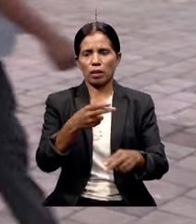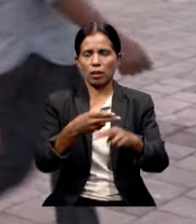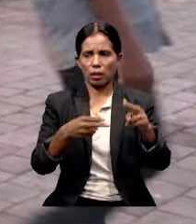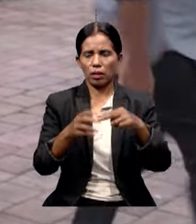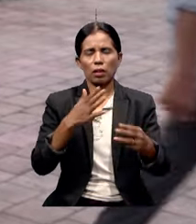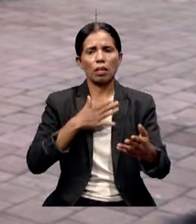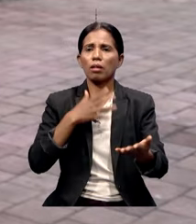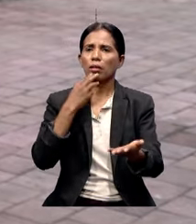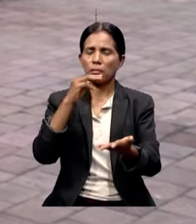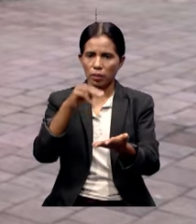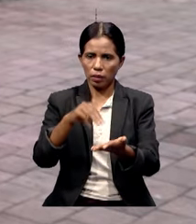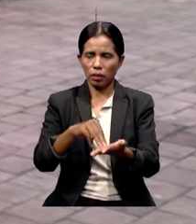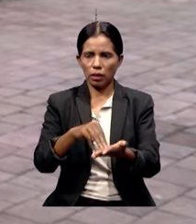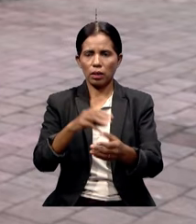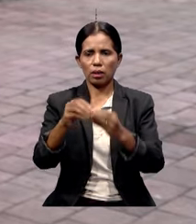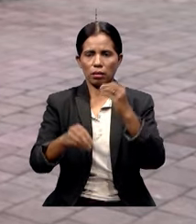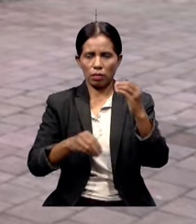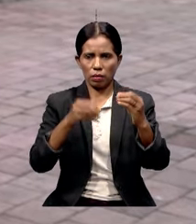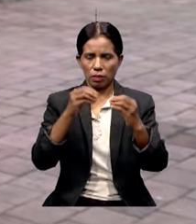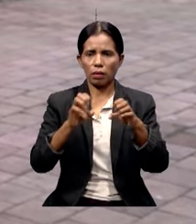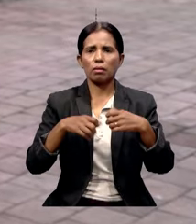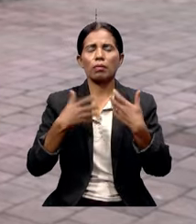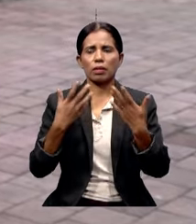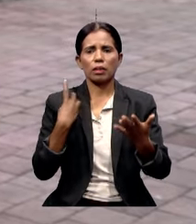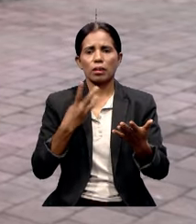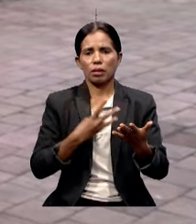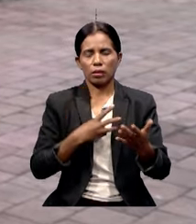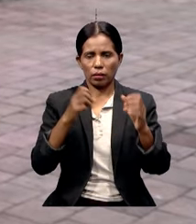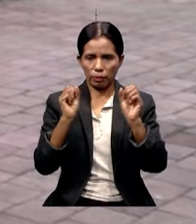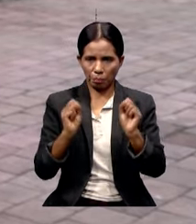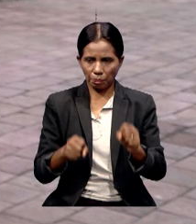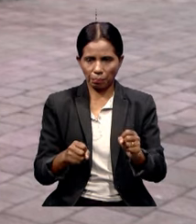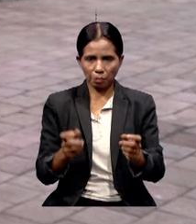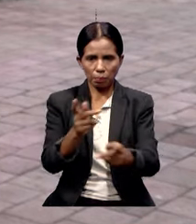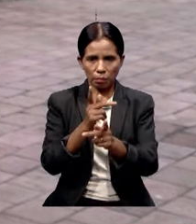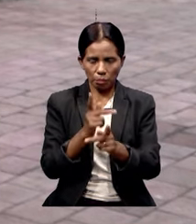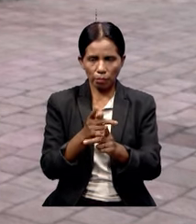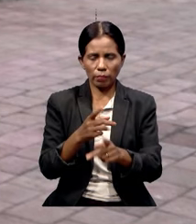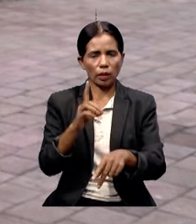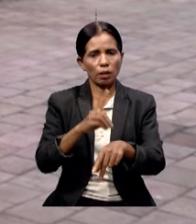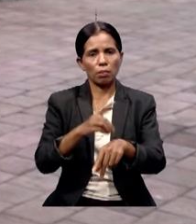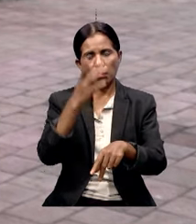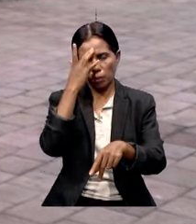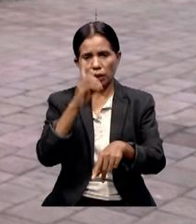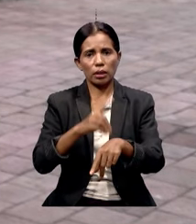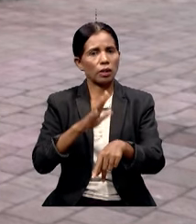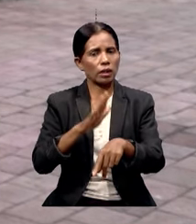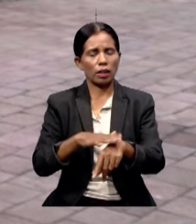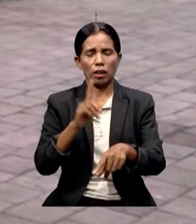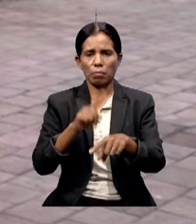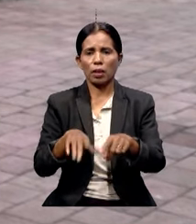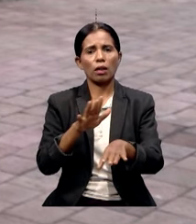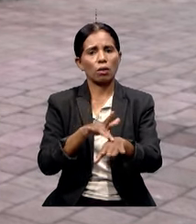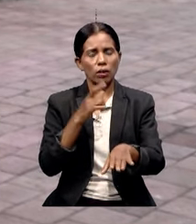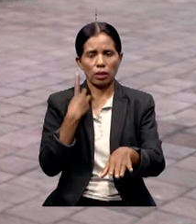una mensaje kona ba o insa ita tu asegura hatu dengue la bele kona ida ba komunidade na